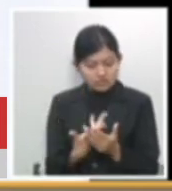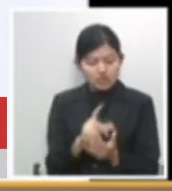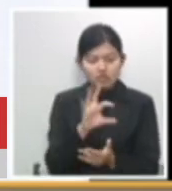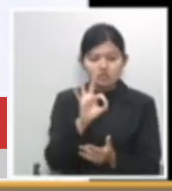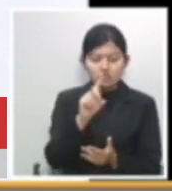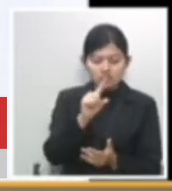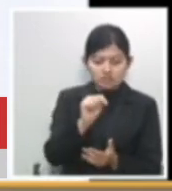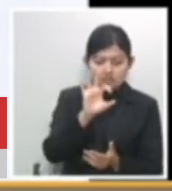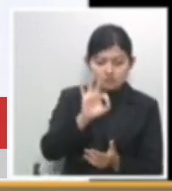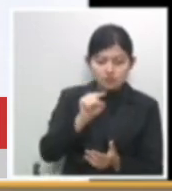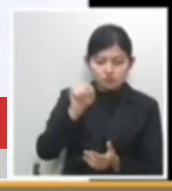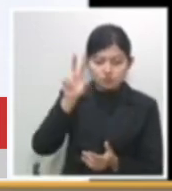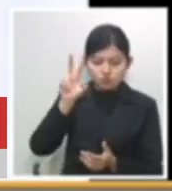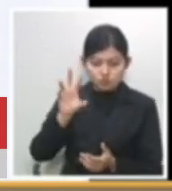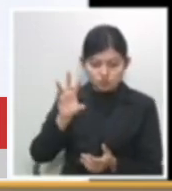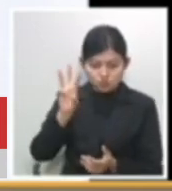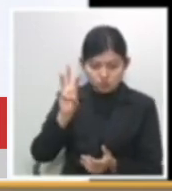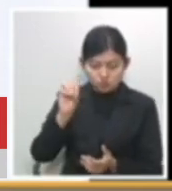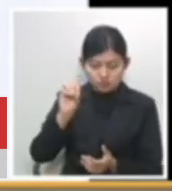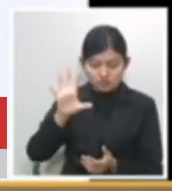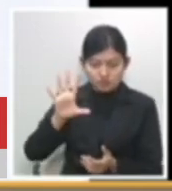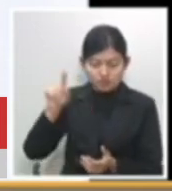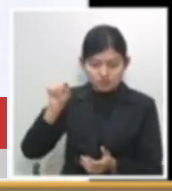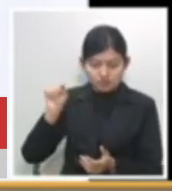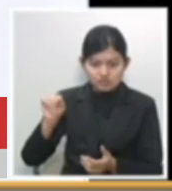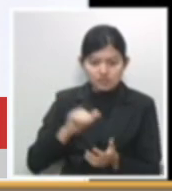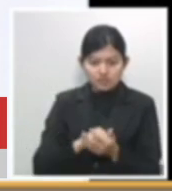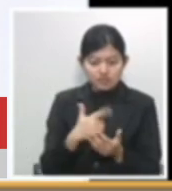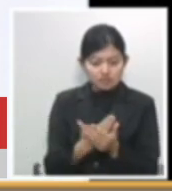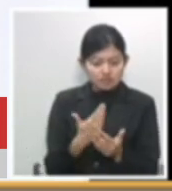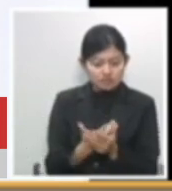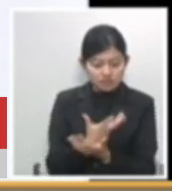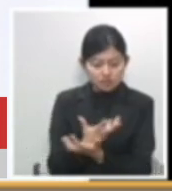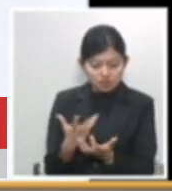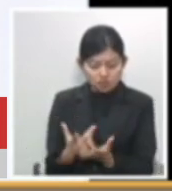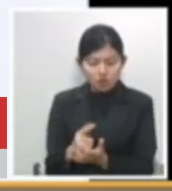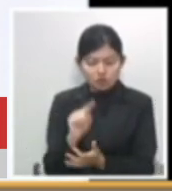29.65 เป็นค่าวัสดุการศึกษาเพียง